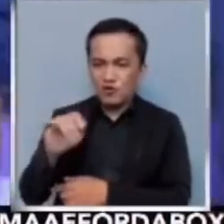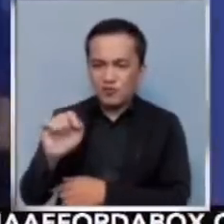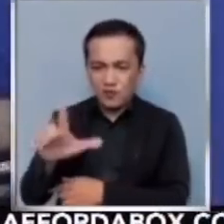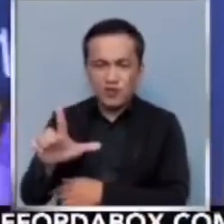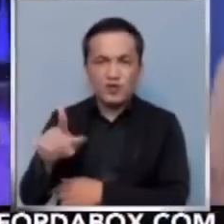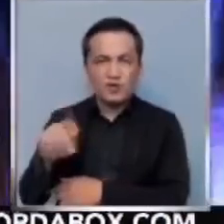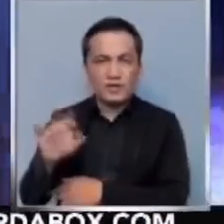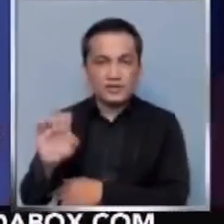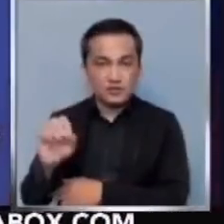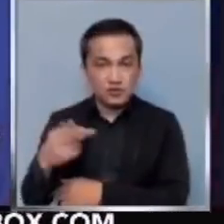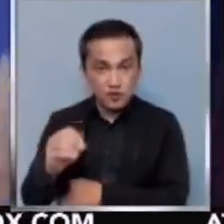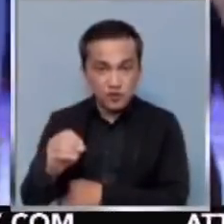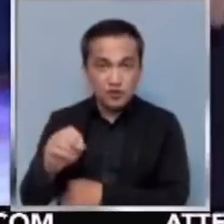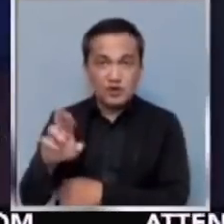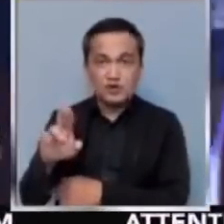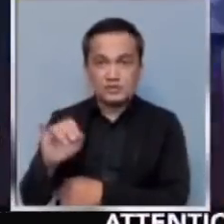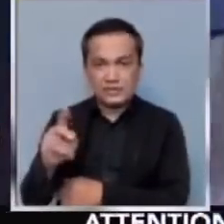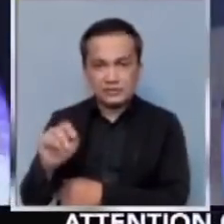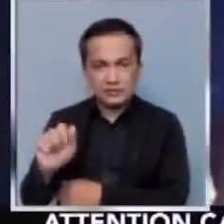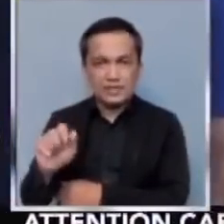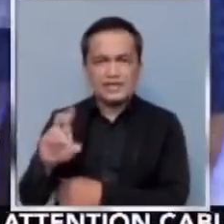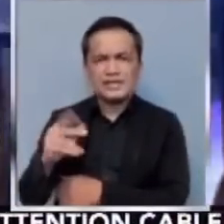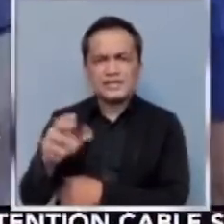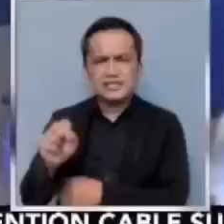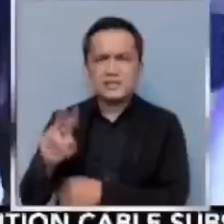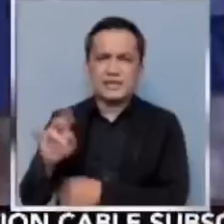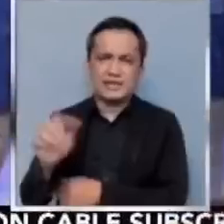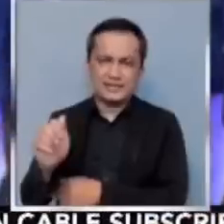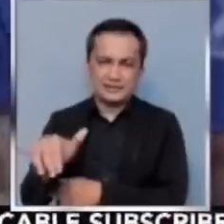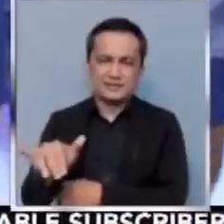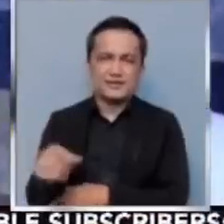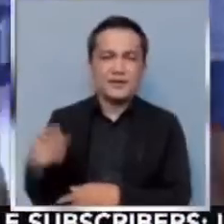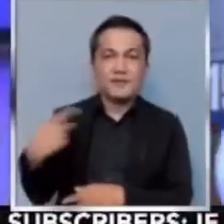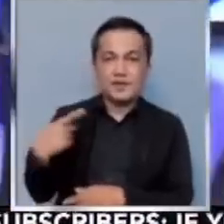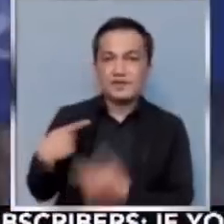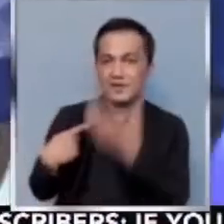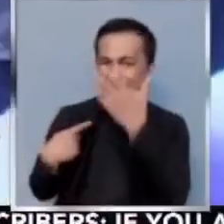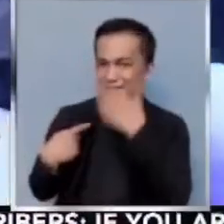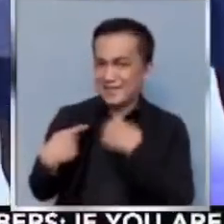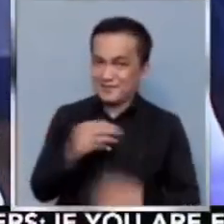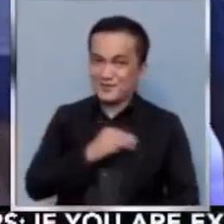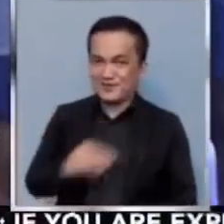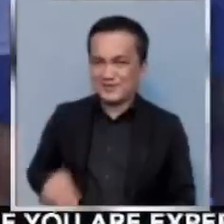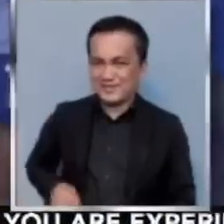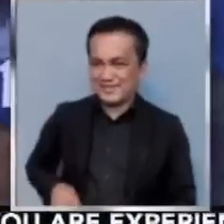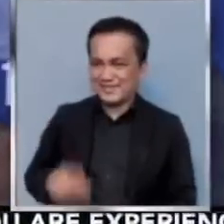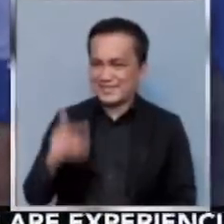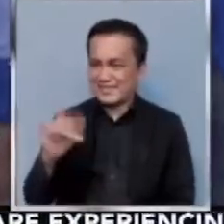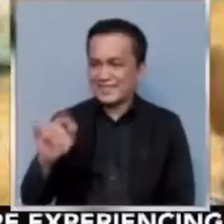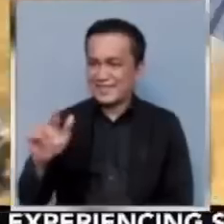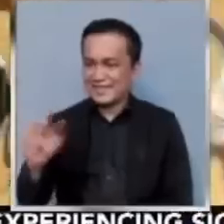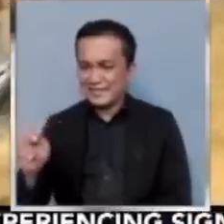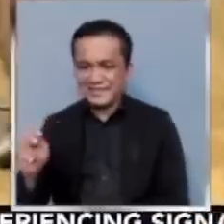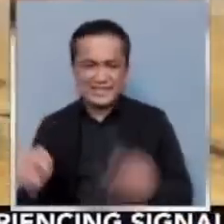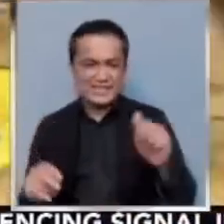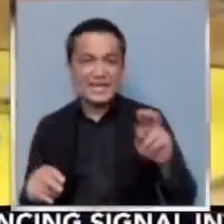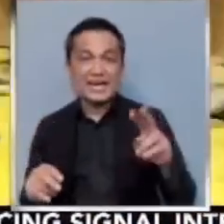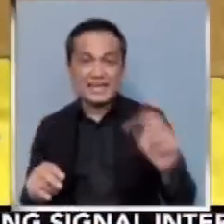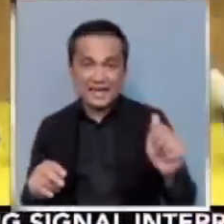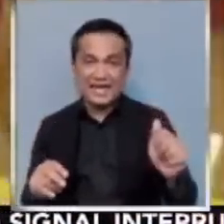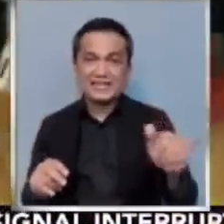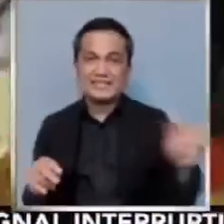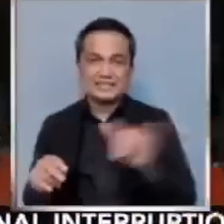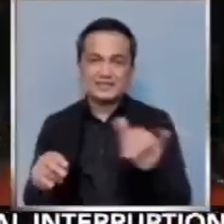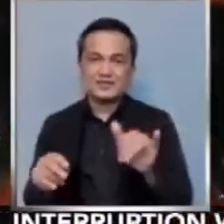Jose Sarasola at Kirst Viray. Hindi rin mawawala ang nagagandahang muses na sina Kailin Alcantara at Ara San Agustin na hindi nagpahuli sa